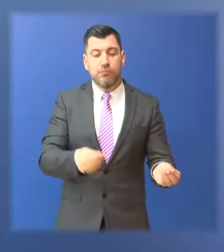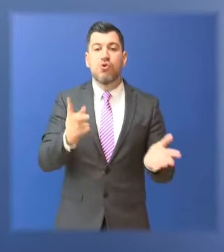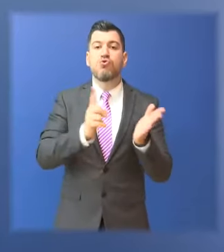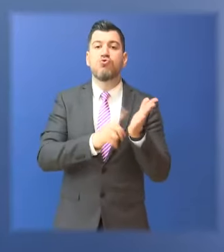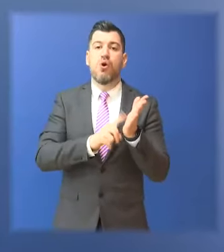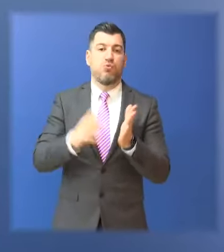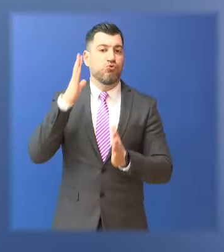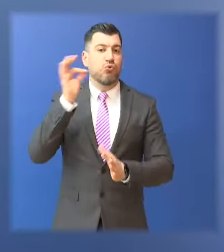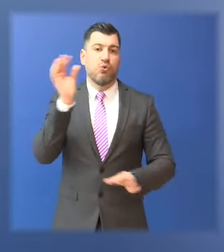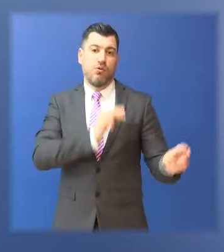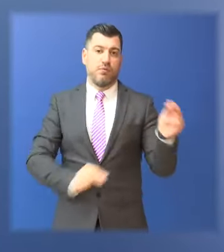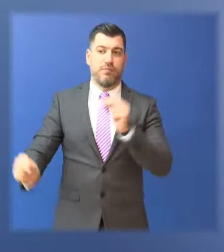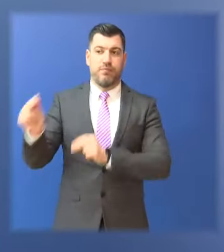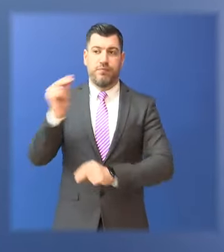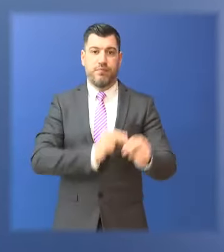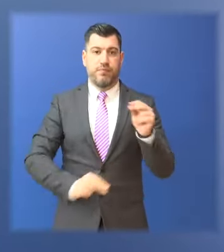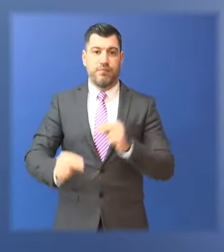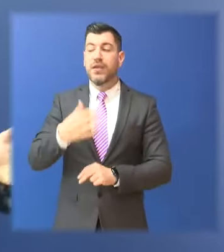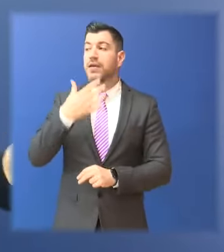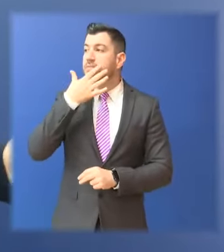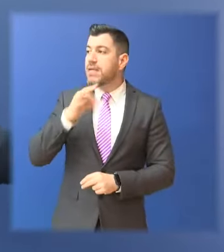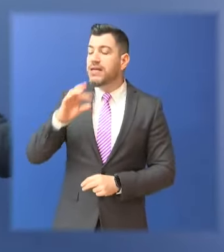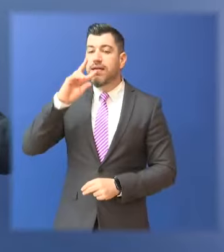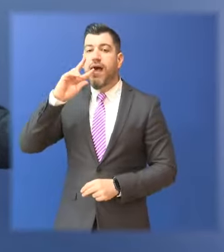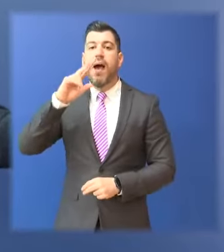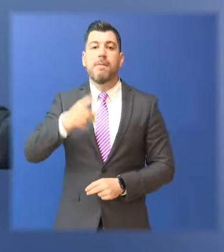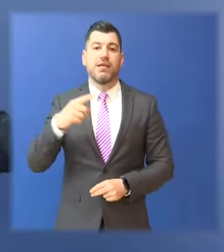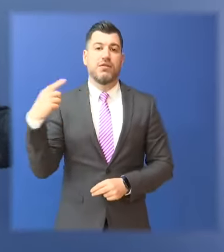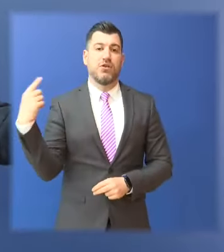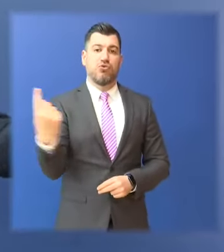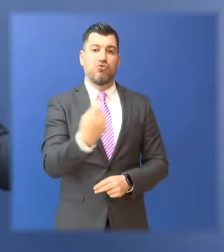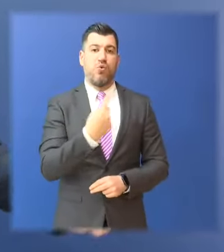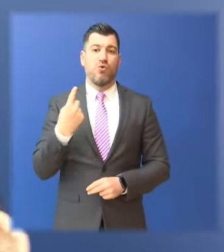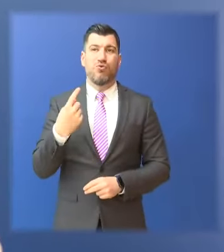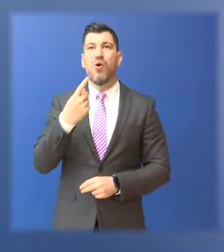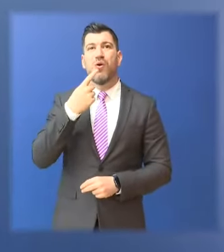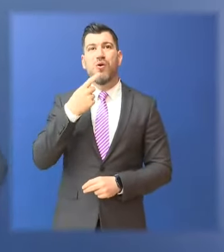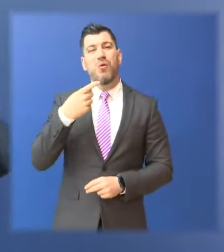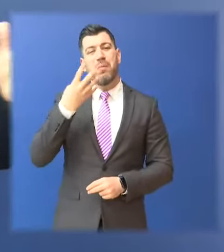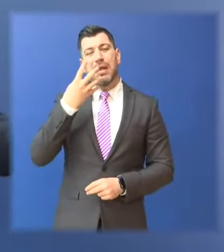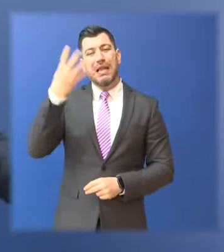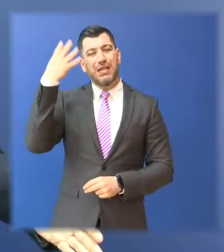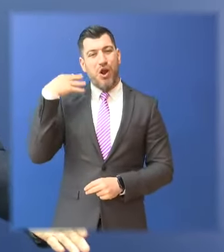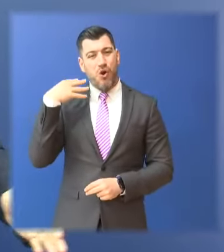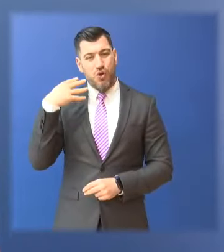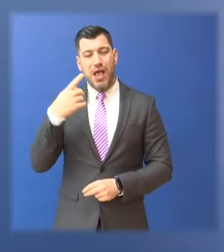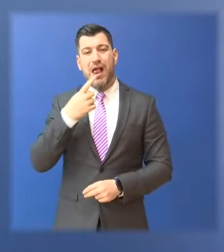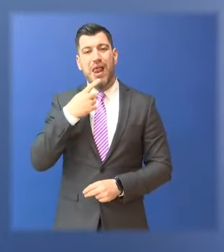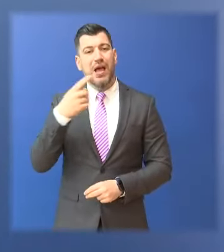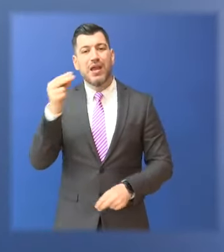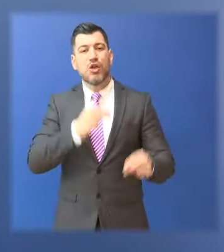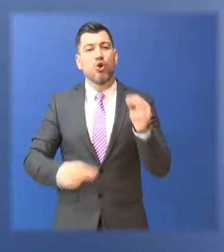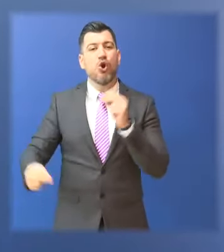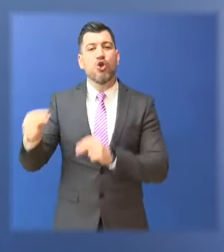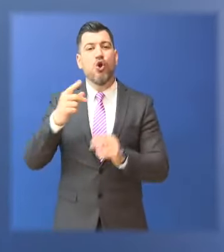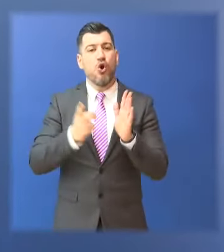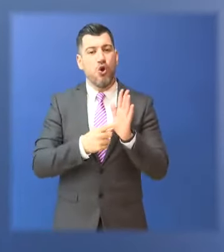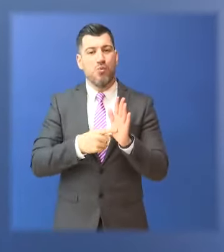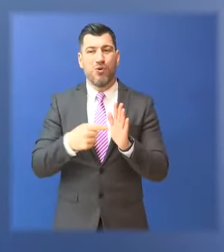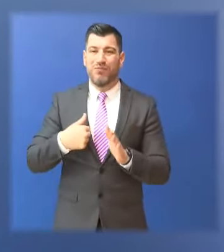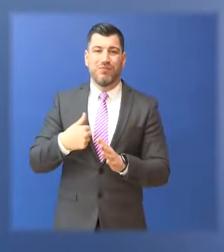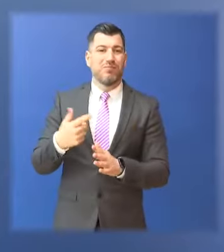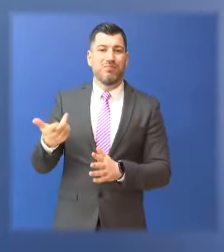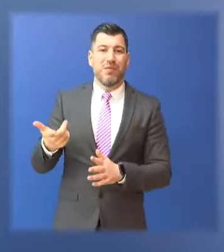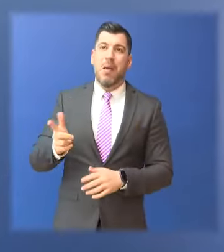καλύτερη απάντηση σε αυτούς οι οποίοι τα ίδια που έλεγαν για τον εκλογικό νόμο την προηγούμενη τετραετία και διαψεύστηκαν από τον Πρωθυπουργό, τα ίδια έλεγαν και τώρα